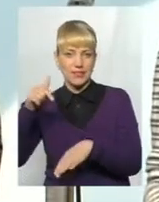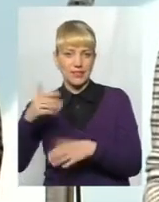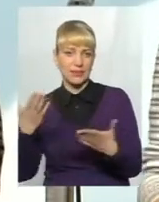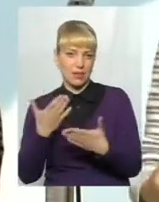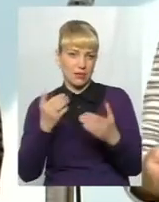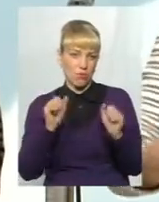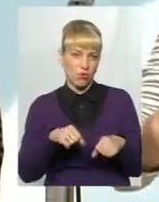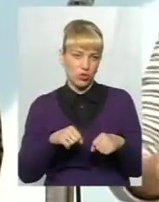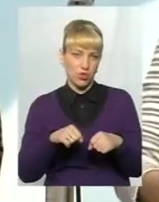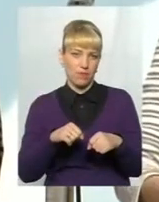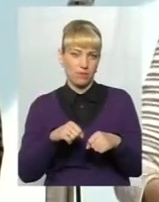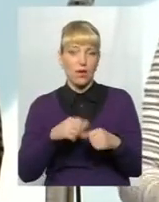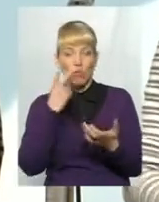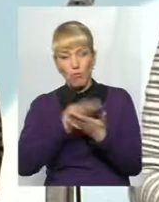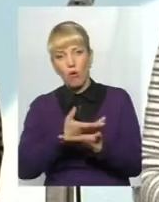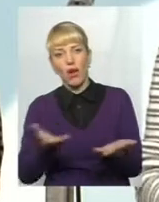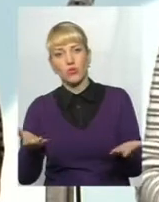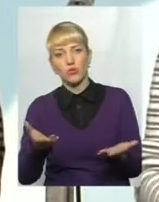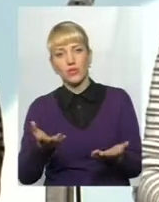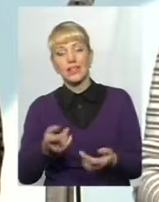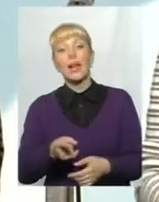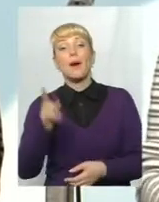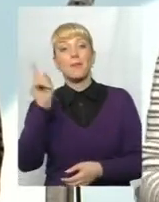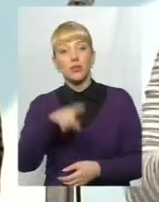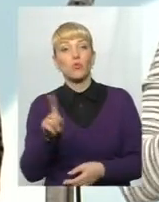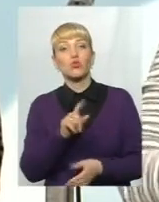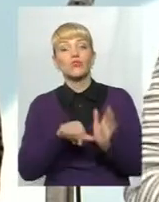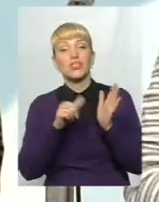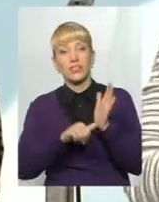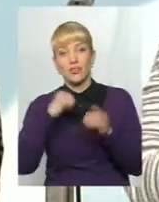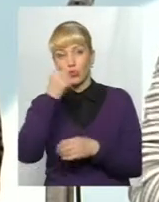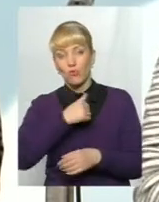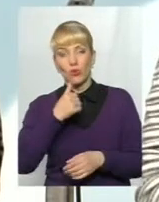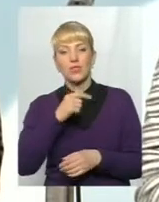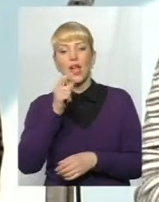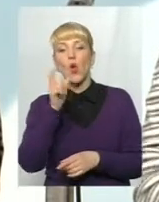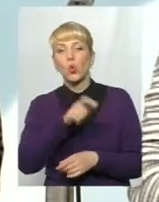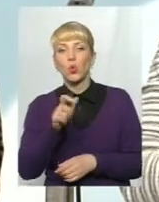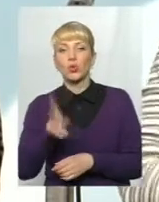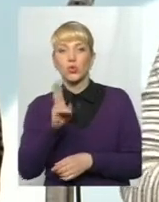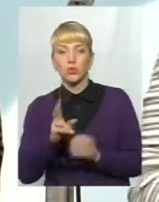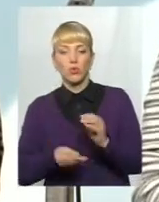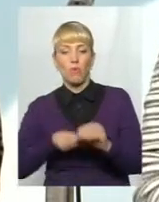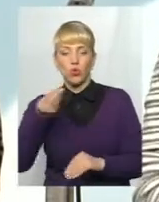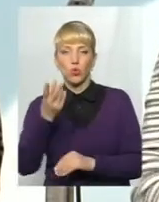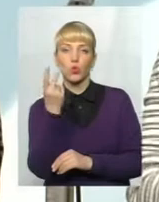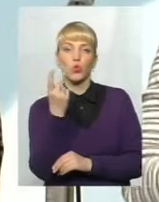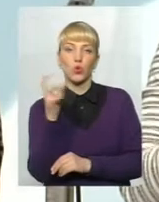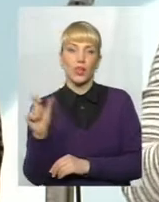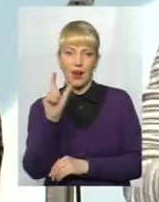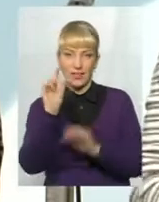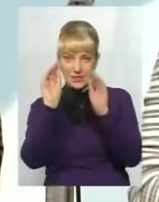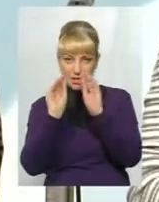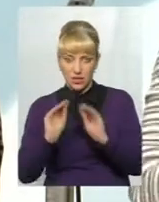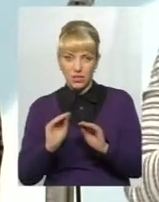показувати. При тому, що в 2016 році ті люди, які подають в другий раз декларацію,